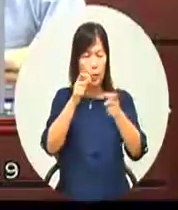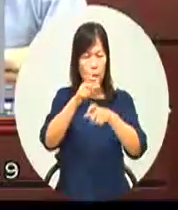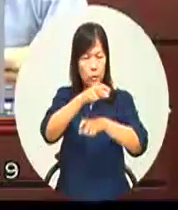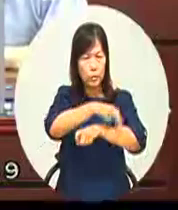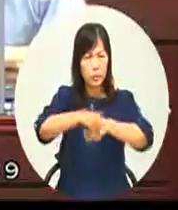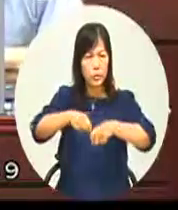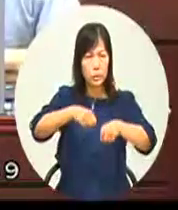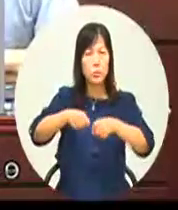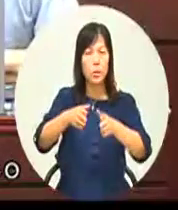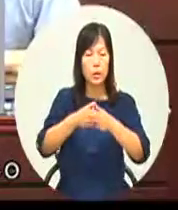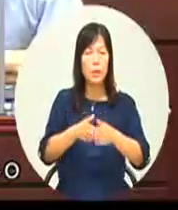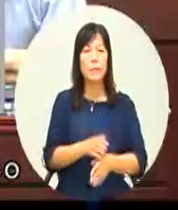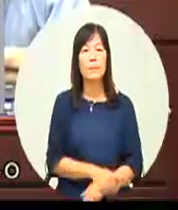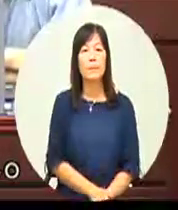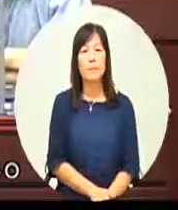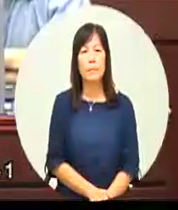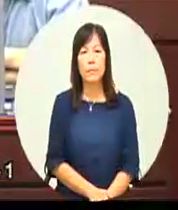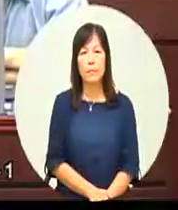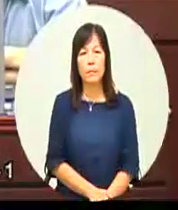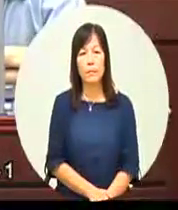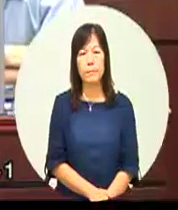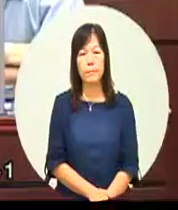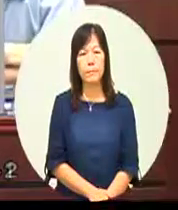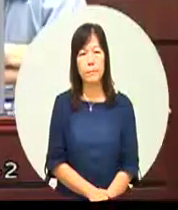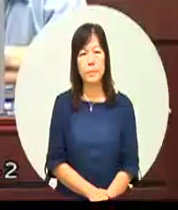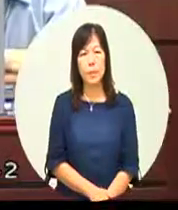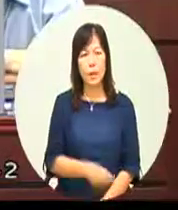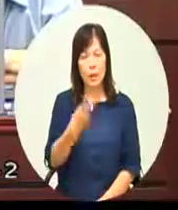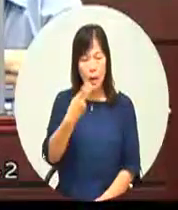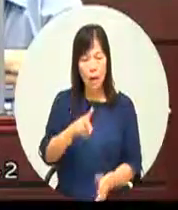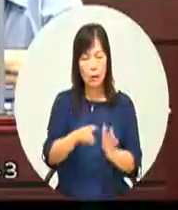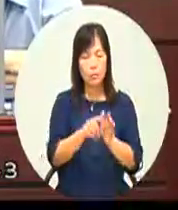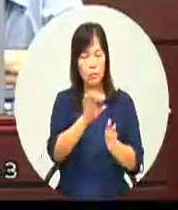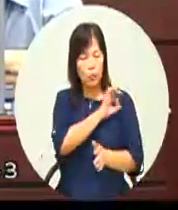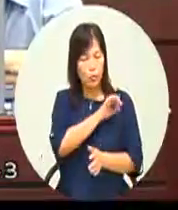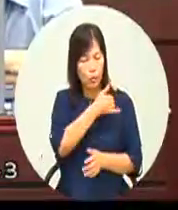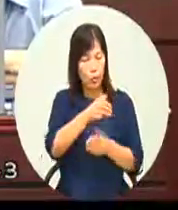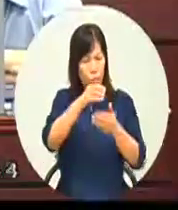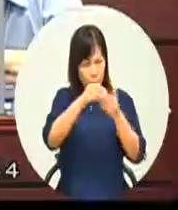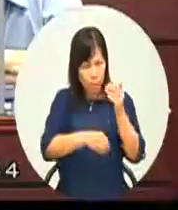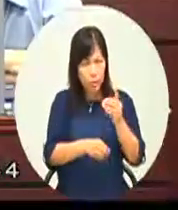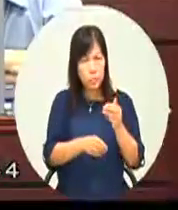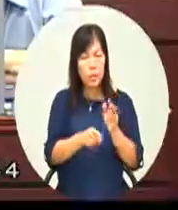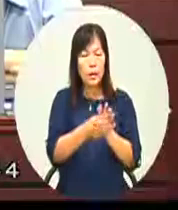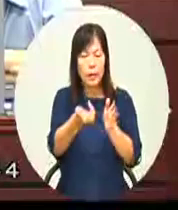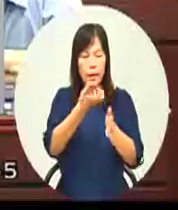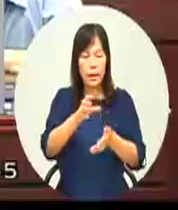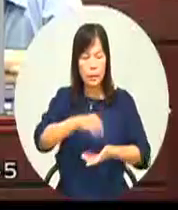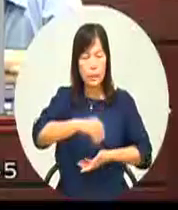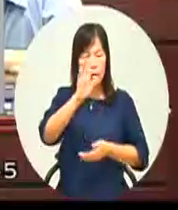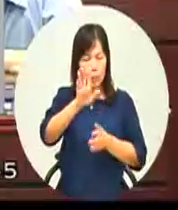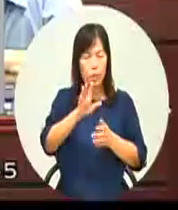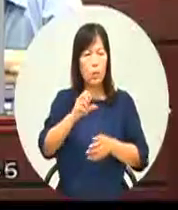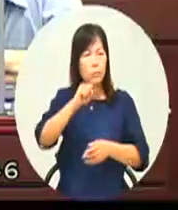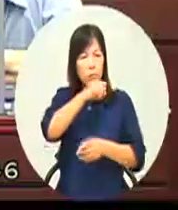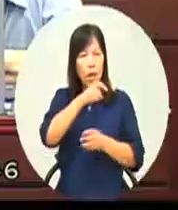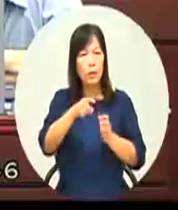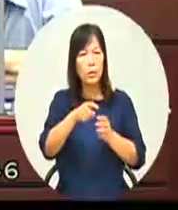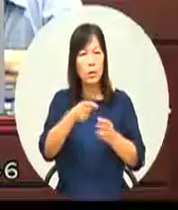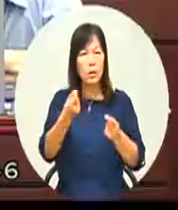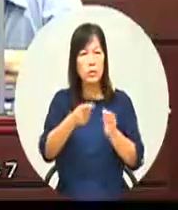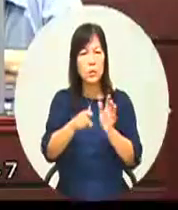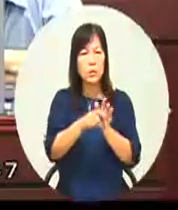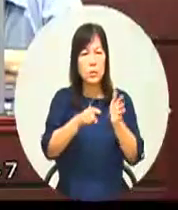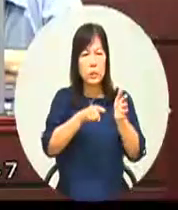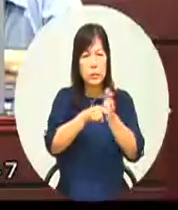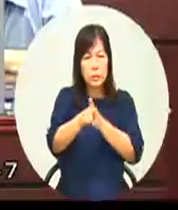说他，这个会员的制度，当然刚才议员有提到了，在台湾应该不会到直